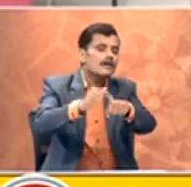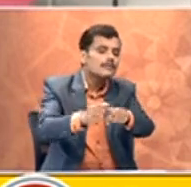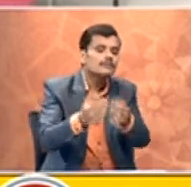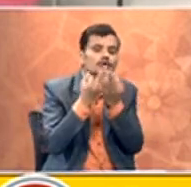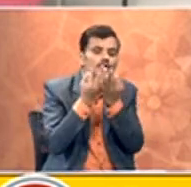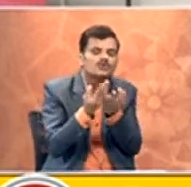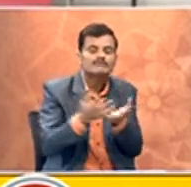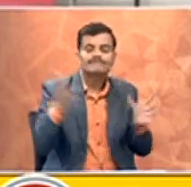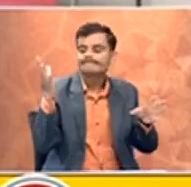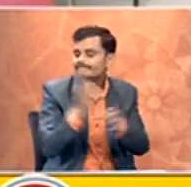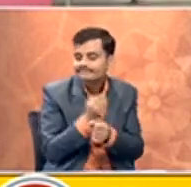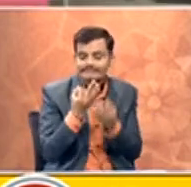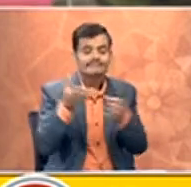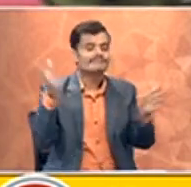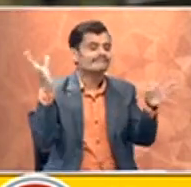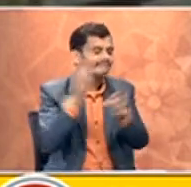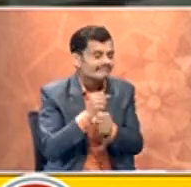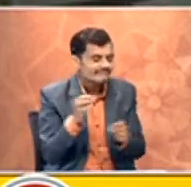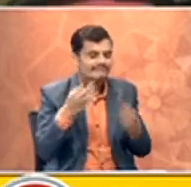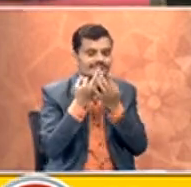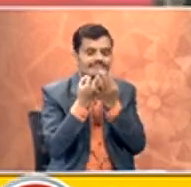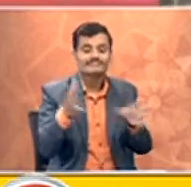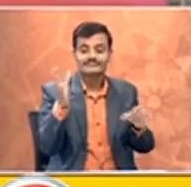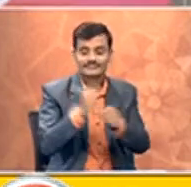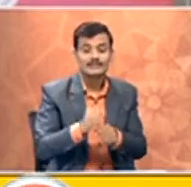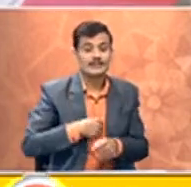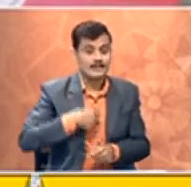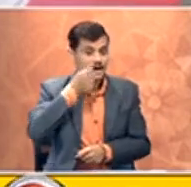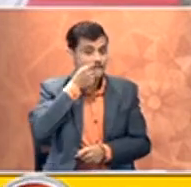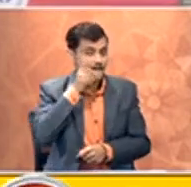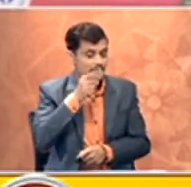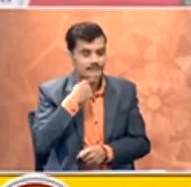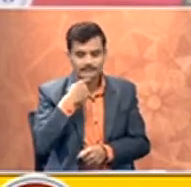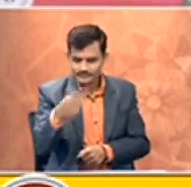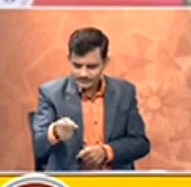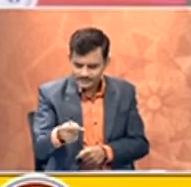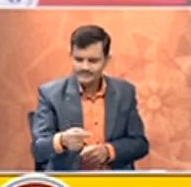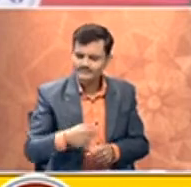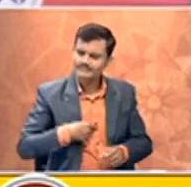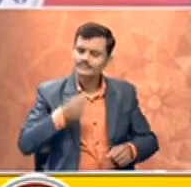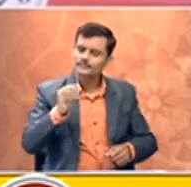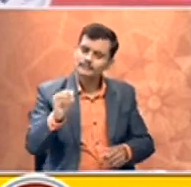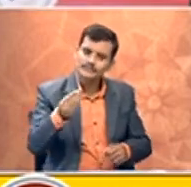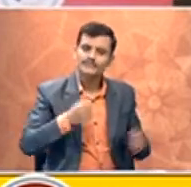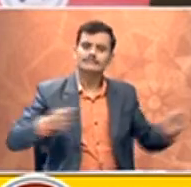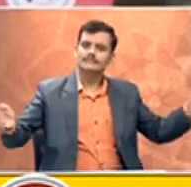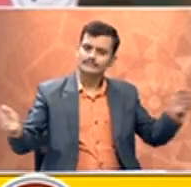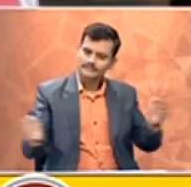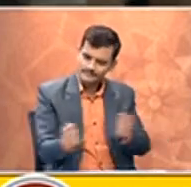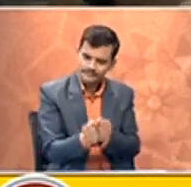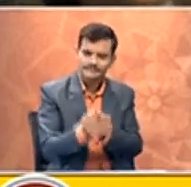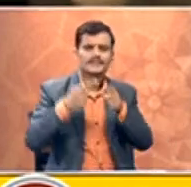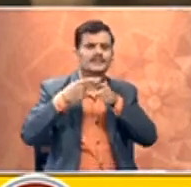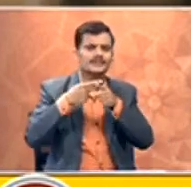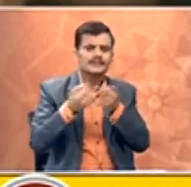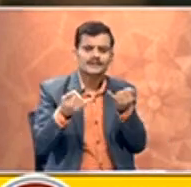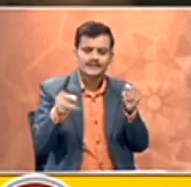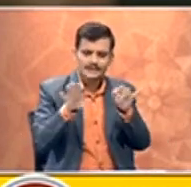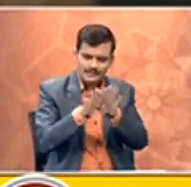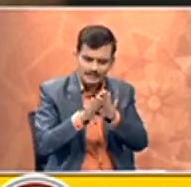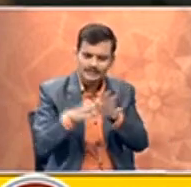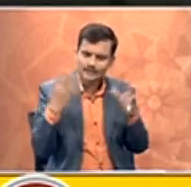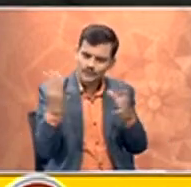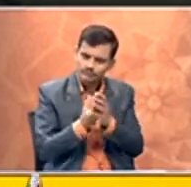बोला कि बेटा एक काम करो, हम आपको सैटरडे संडे को लेके जाएंगे शूटिंग रेंज के लिए और बाकी टाइम